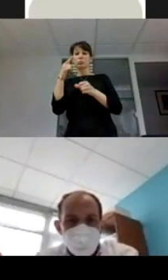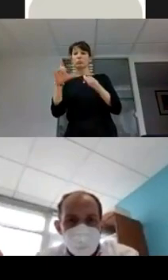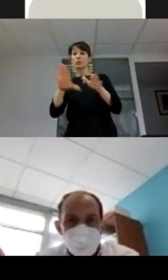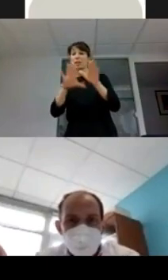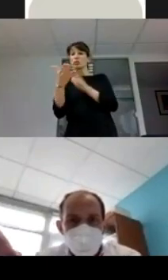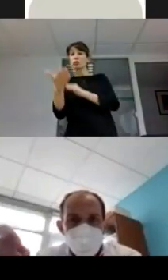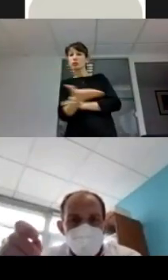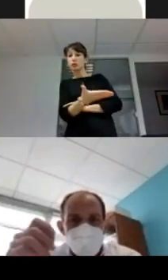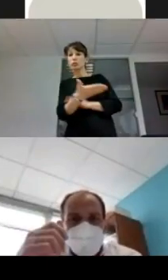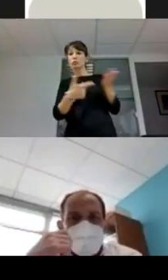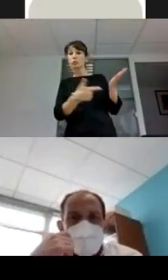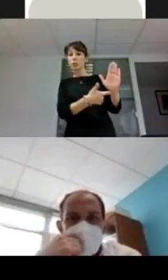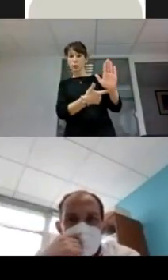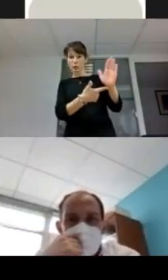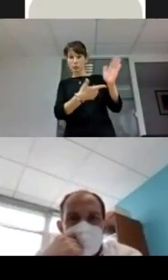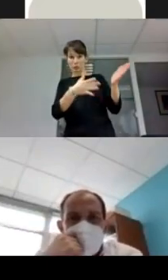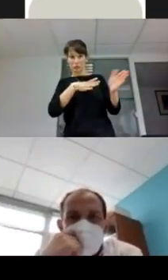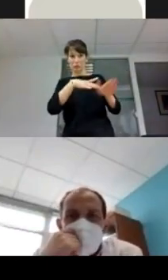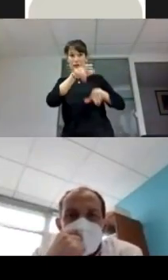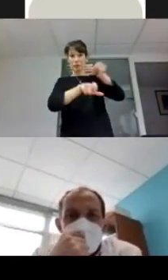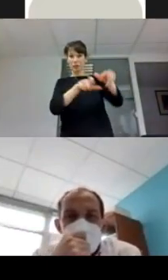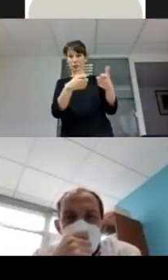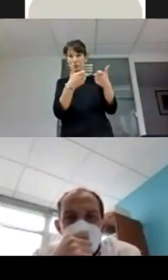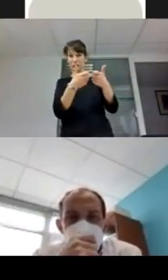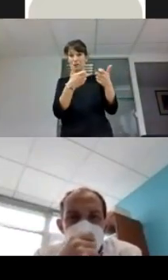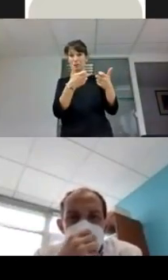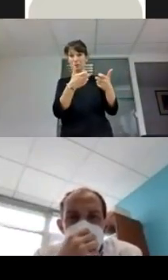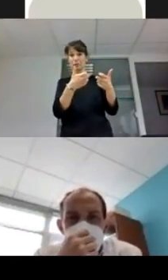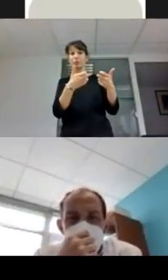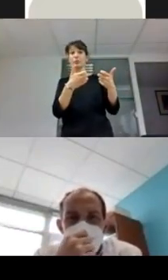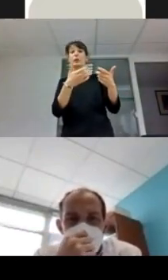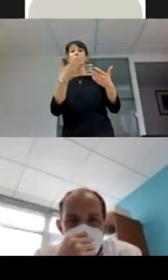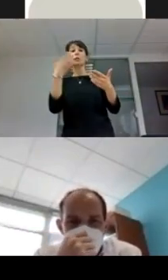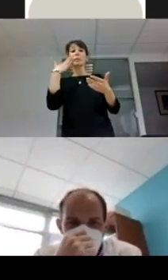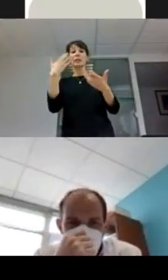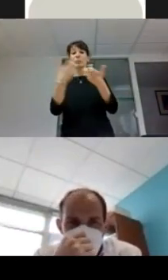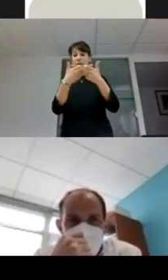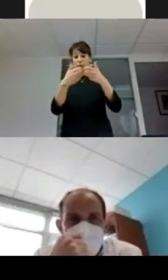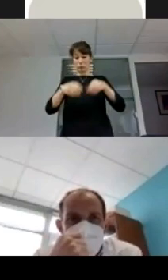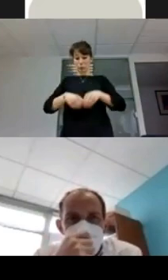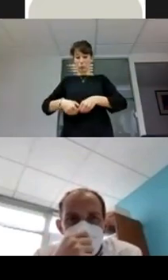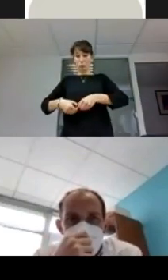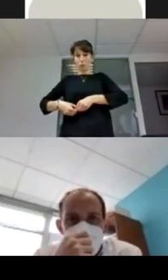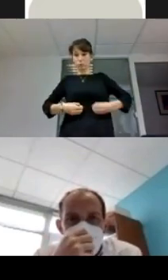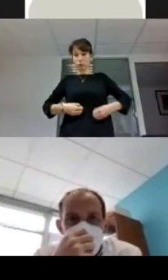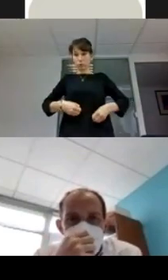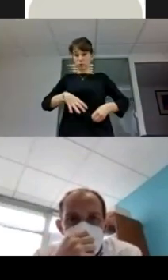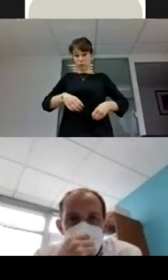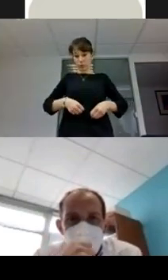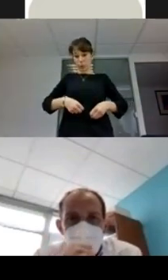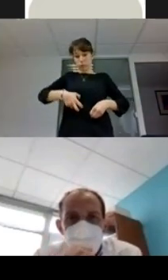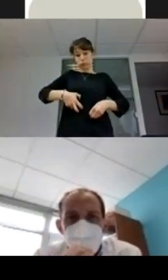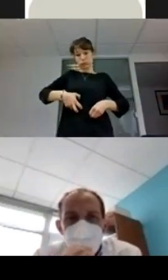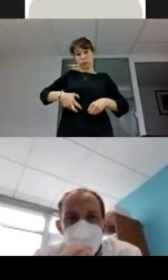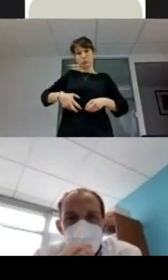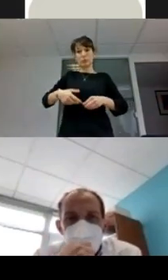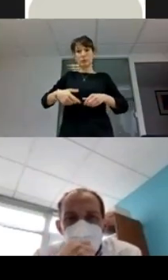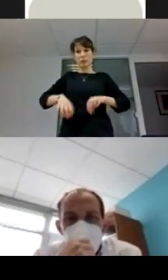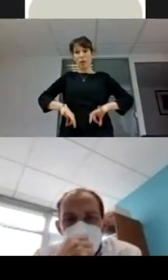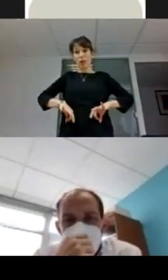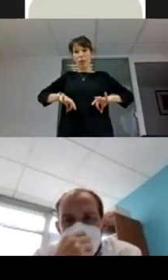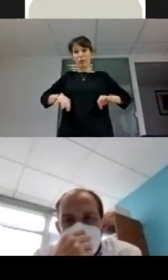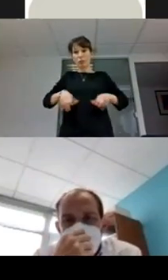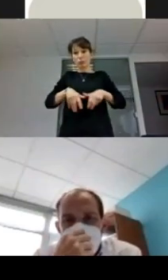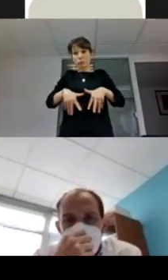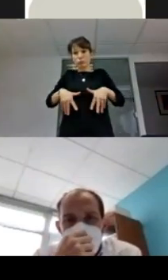cette diapositive le changement de pronostic avec une mortalité supérieure dès que la lésion sort